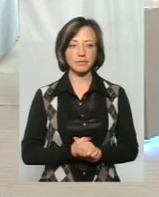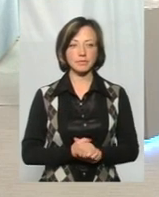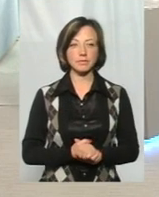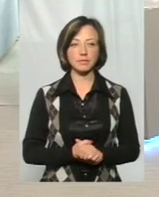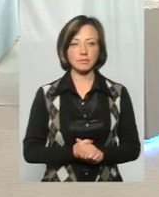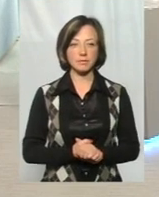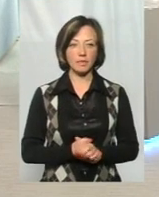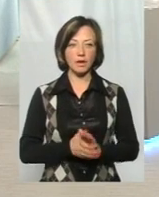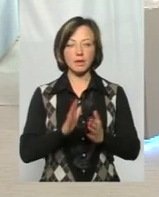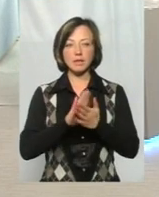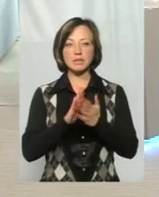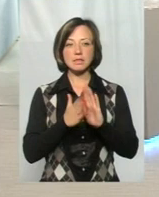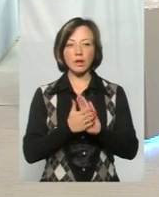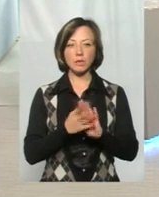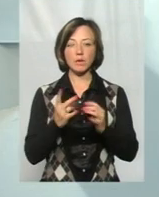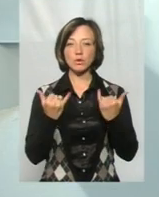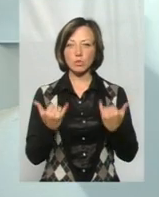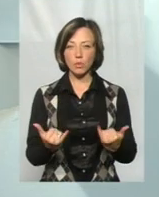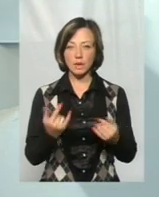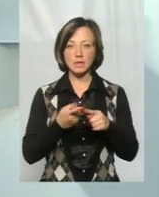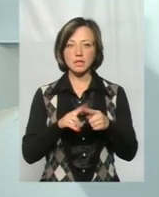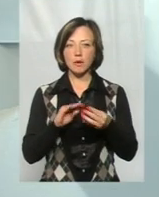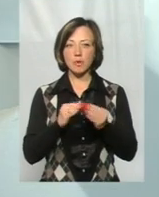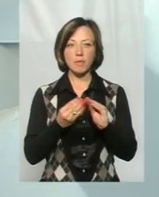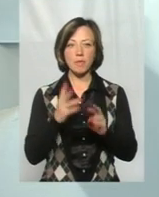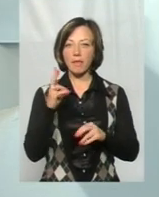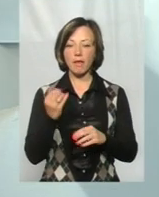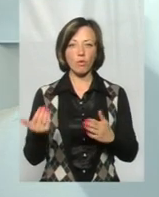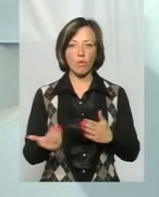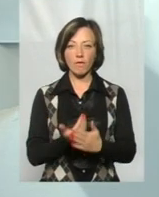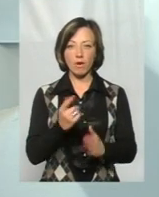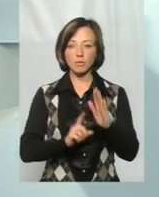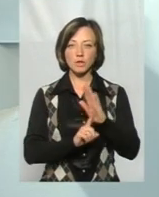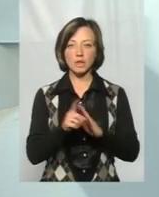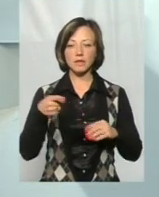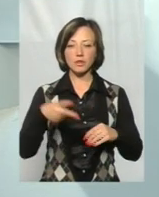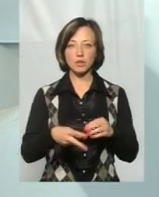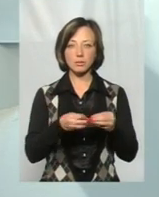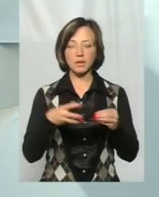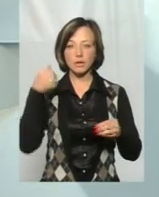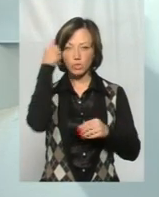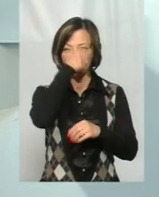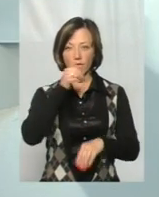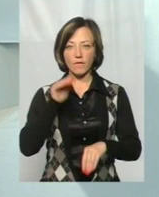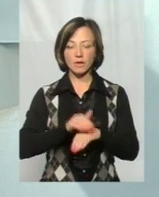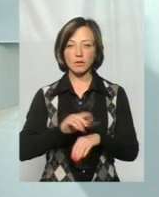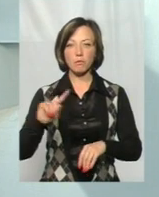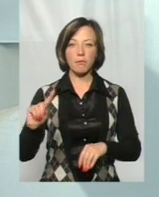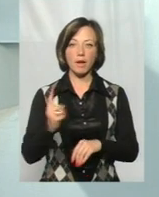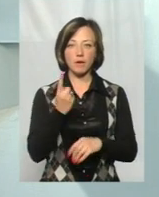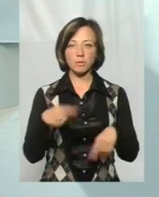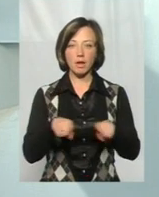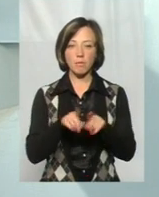на сьогодні це проблема не нова, вона почалася ще з 2015 року. Фактично, першими